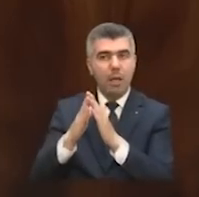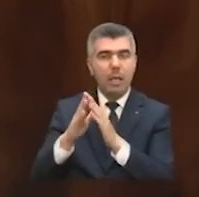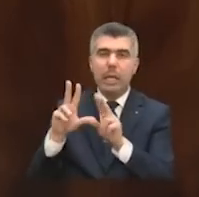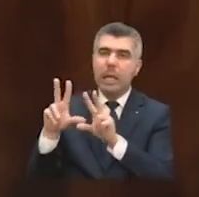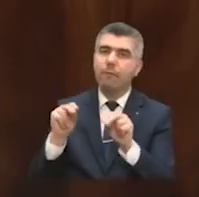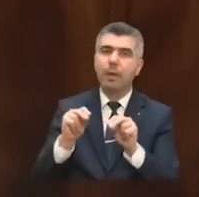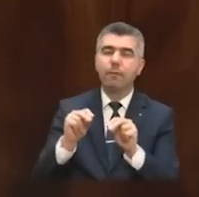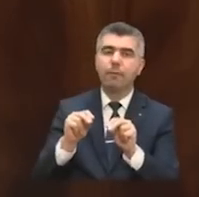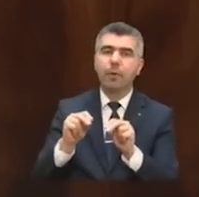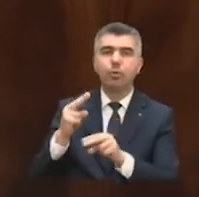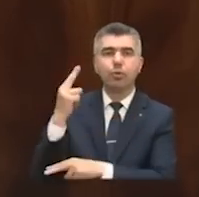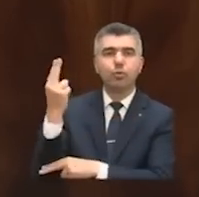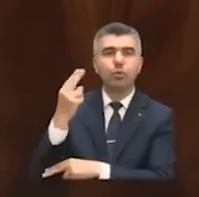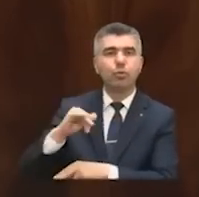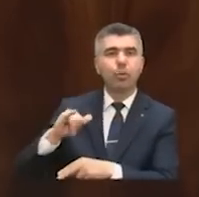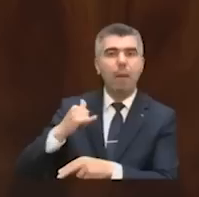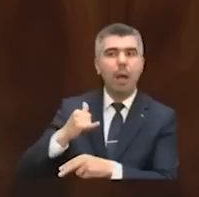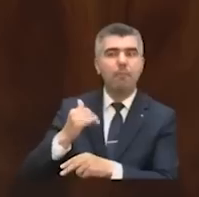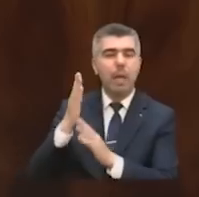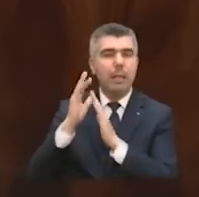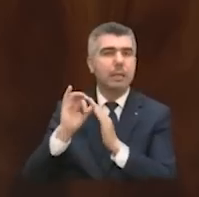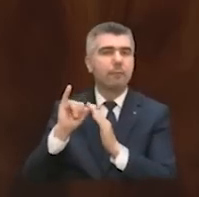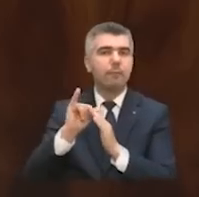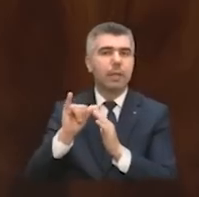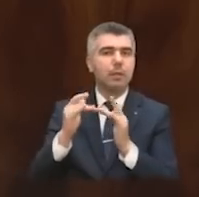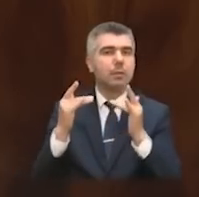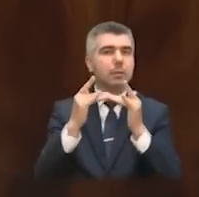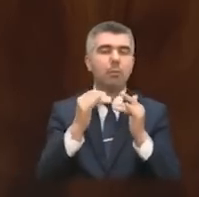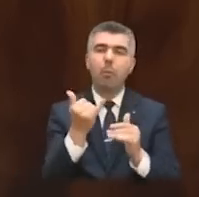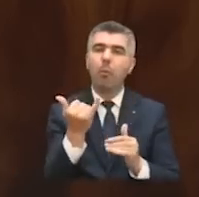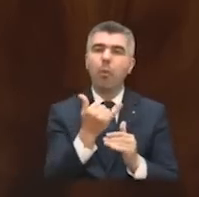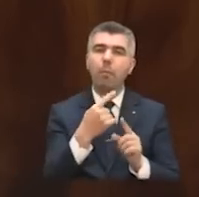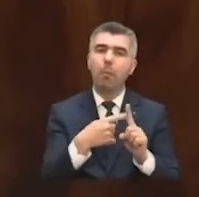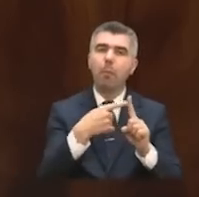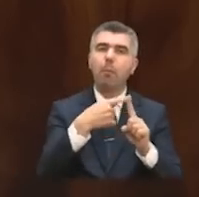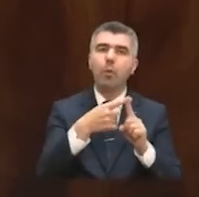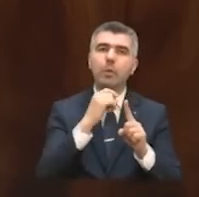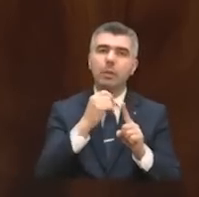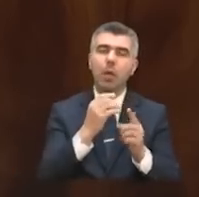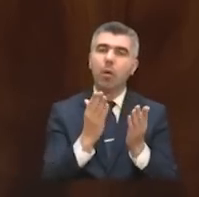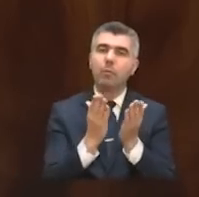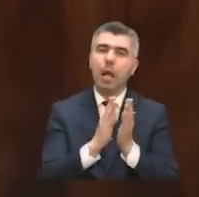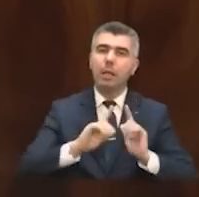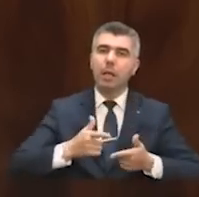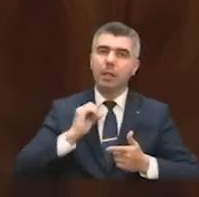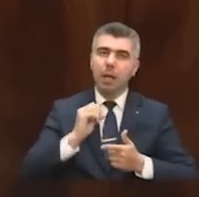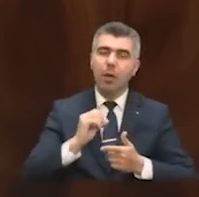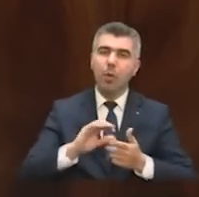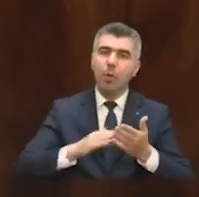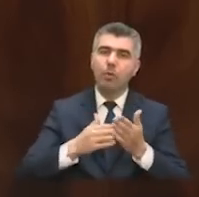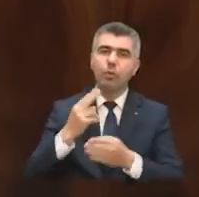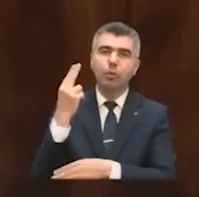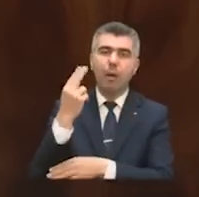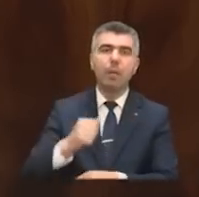وليداتنا، وقل من لي لوجمون سوسيو يمكن يعطيو نتائج ايجابيه بالنسبه للمدرسه بالنسبه